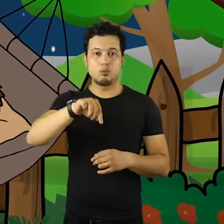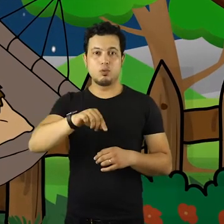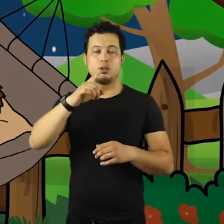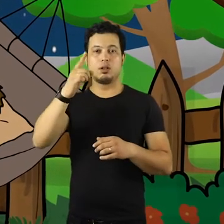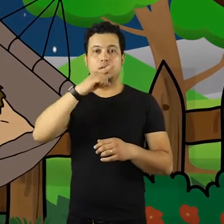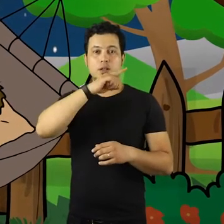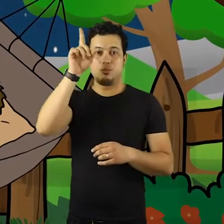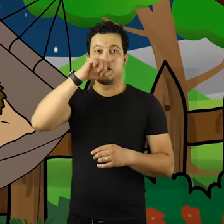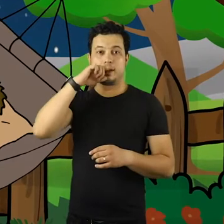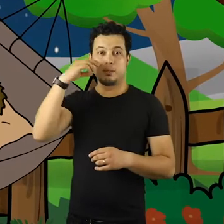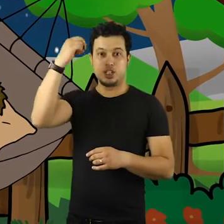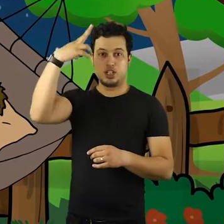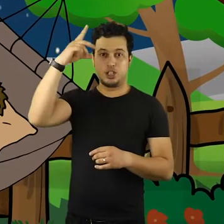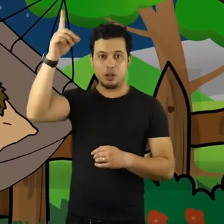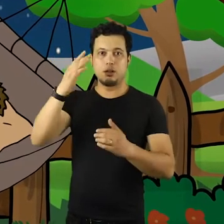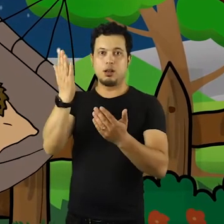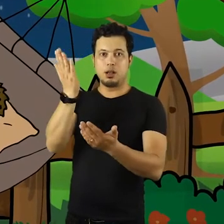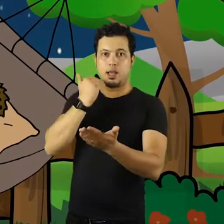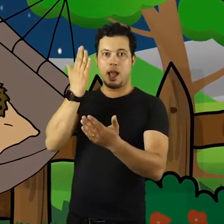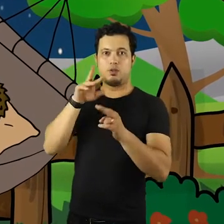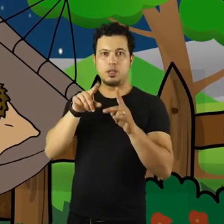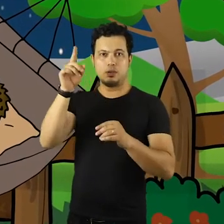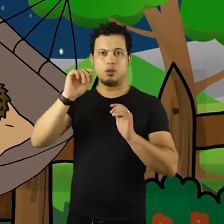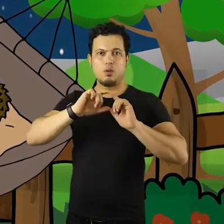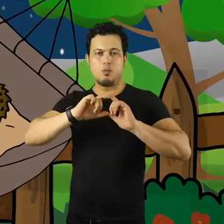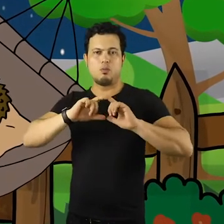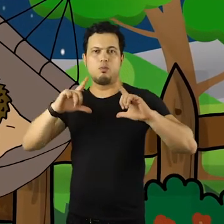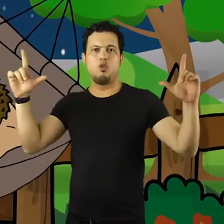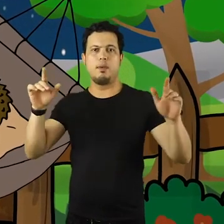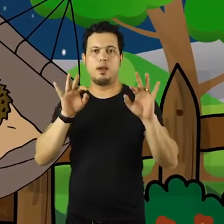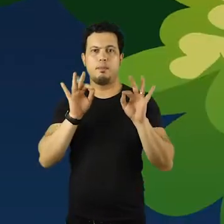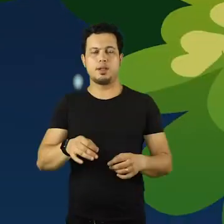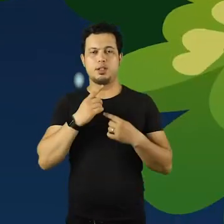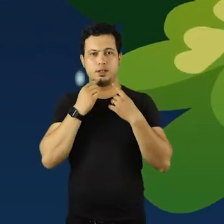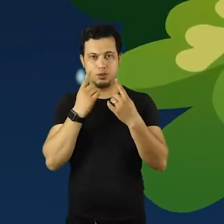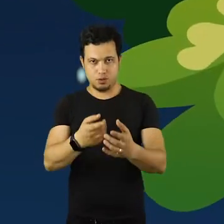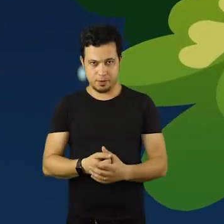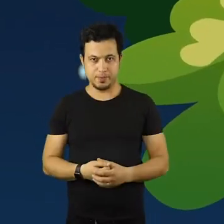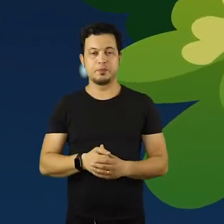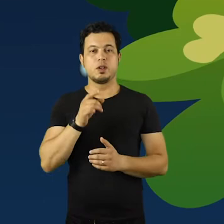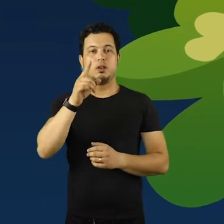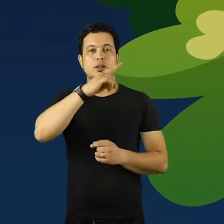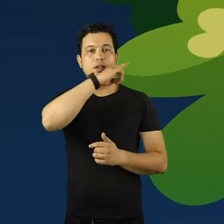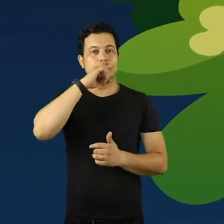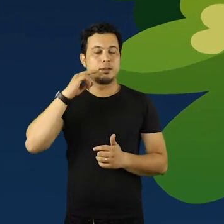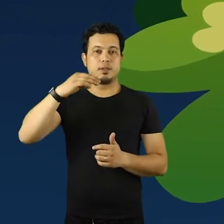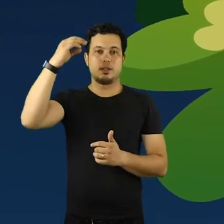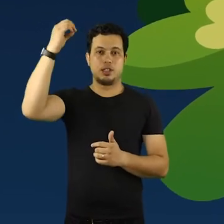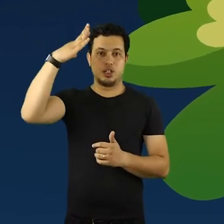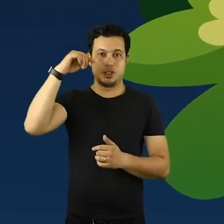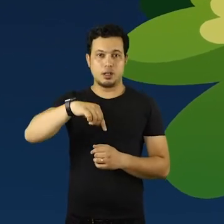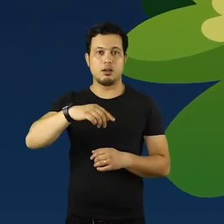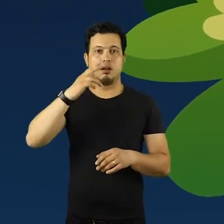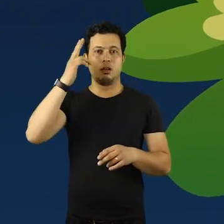büyüyor sanki. Evet Pınar, sanki yıldız bir anda büyüdü. Derken o kırmızı ışık